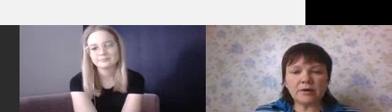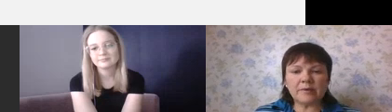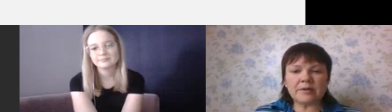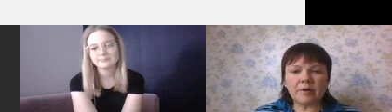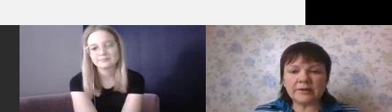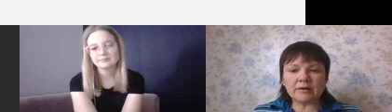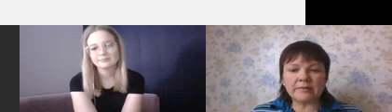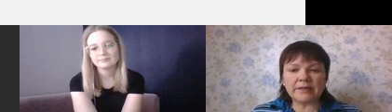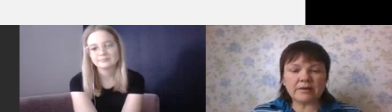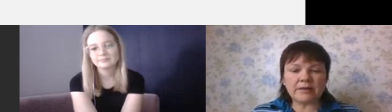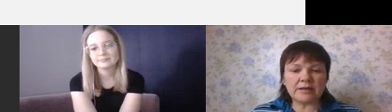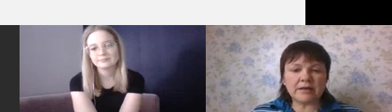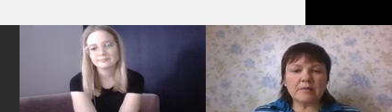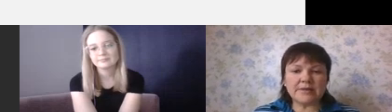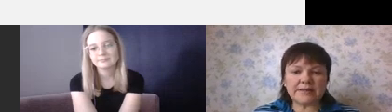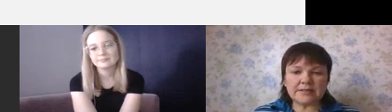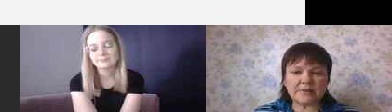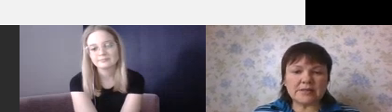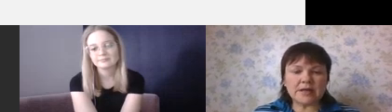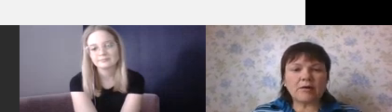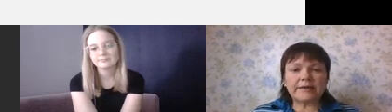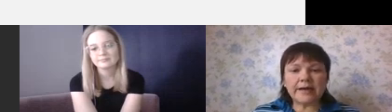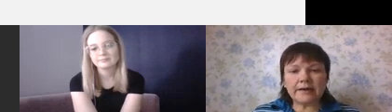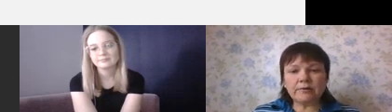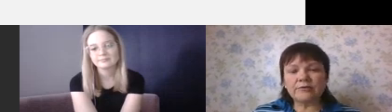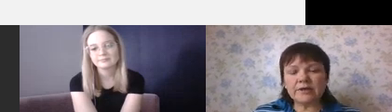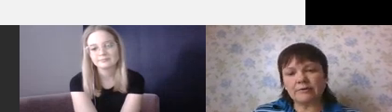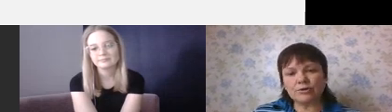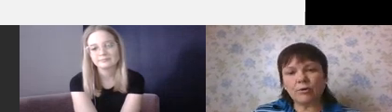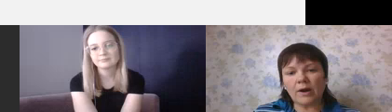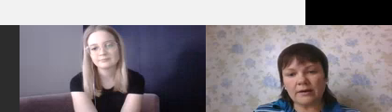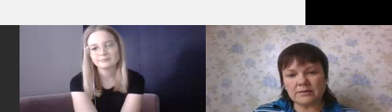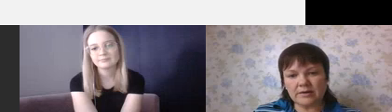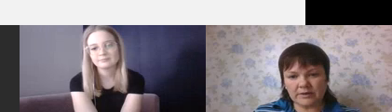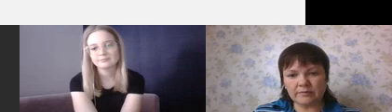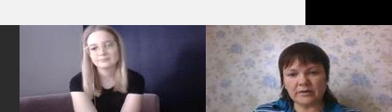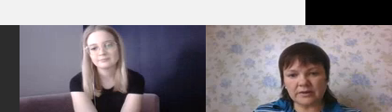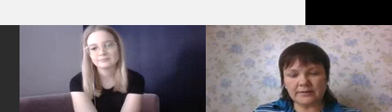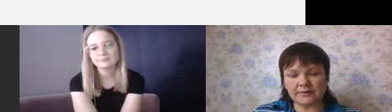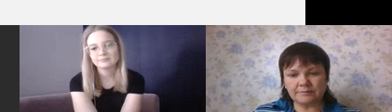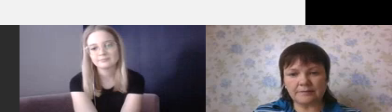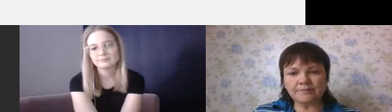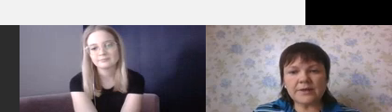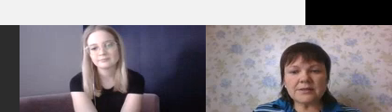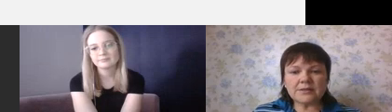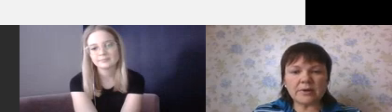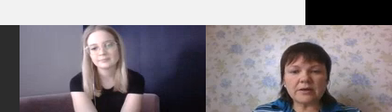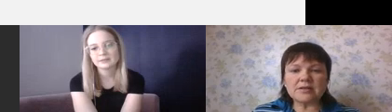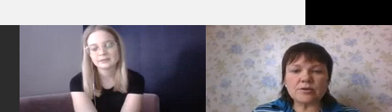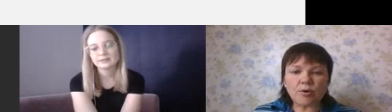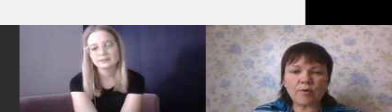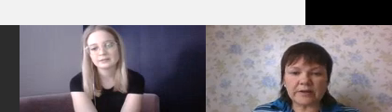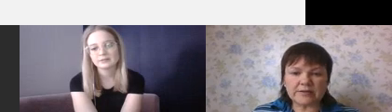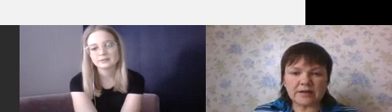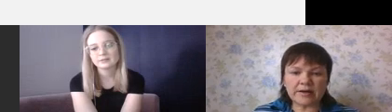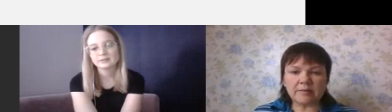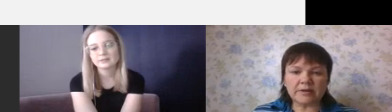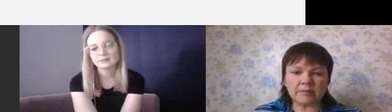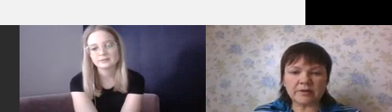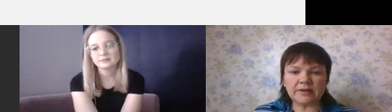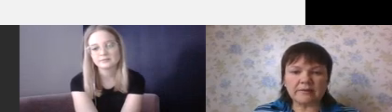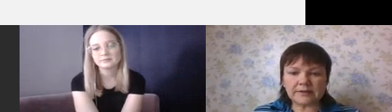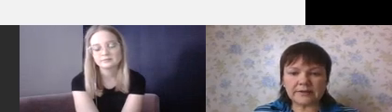minna, seal ei ole matemaatikaga midagi pistmist. Aga tegelikult võimekust oleks laia matemaatikat õppida, siis ma ikkagi